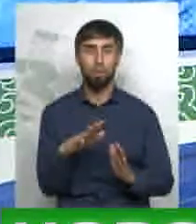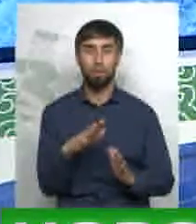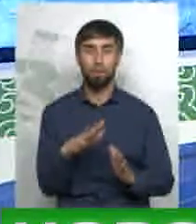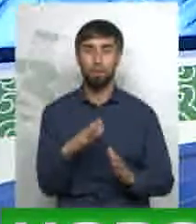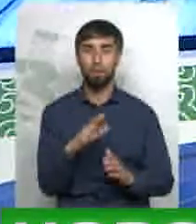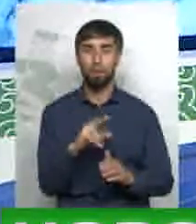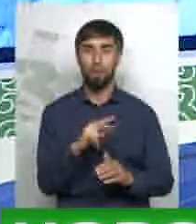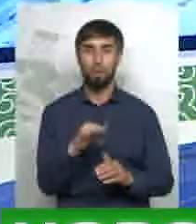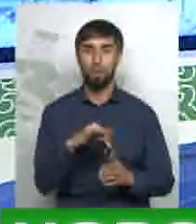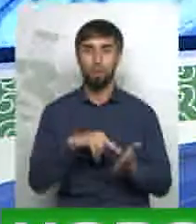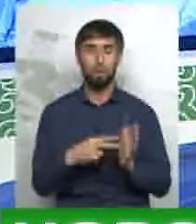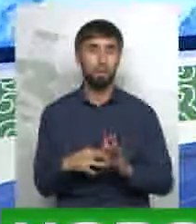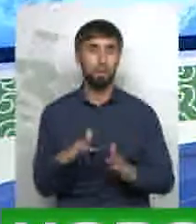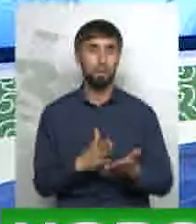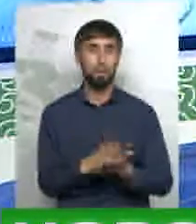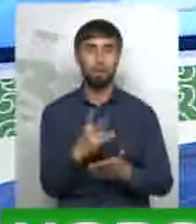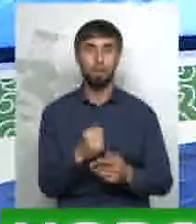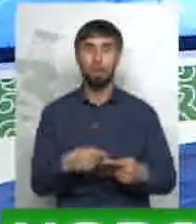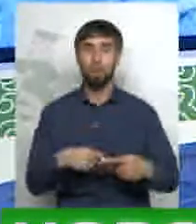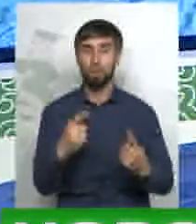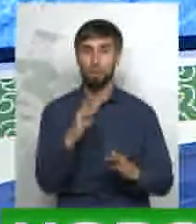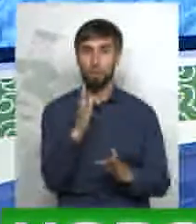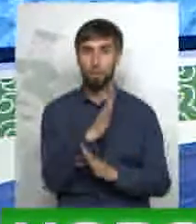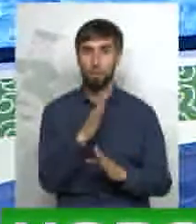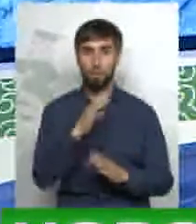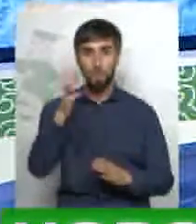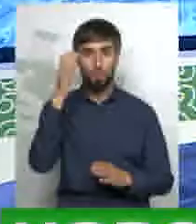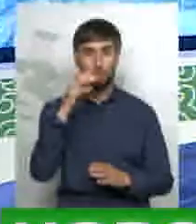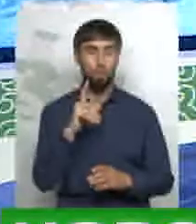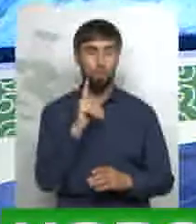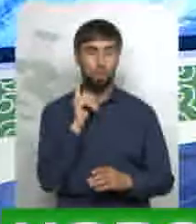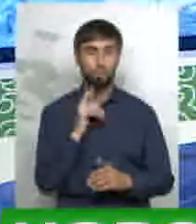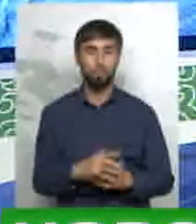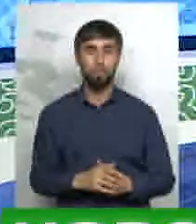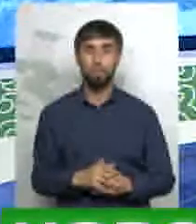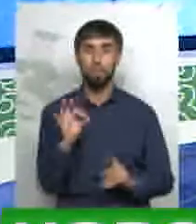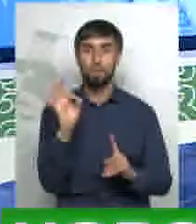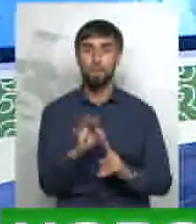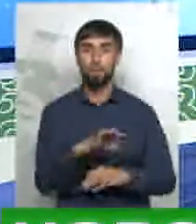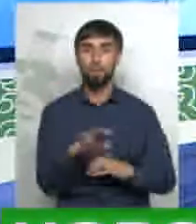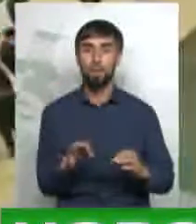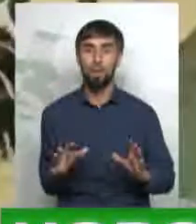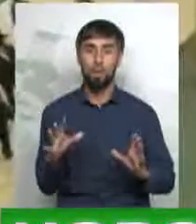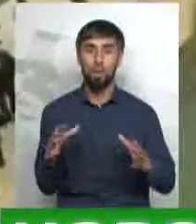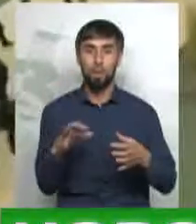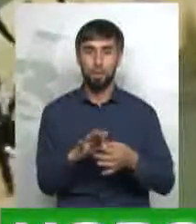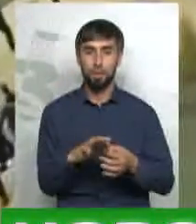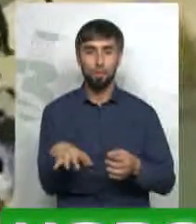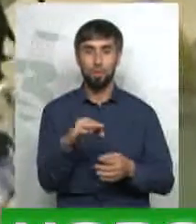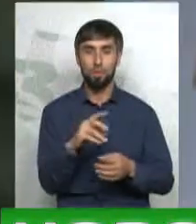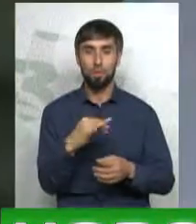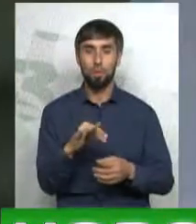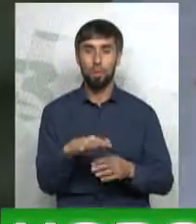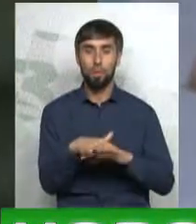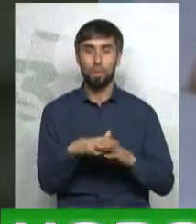сводный календарный план мероприятий, направленных на развитие экологического образования молодежи. Цель проекта – объединение всех слоев общества